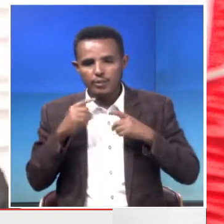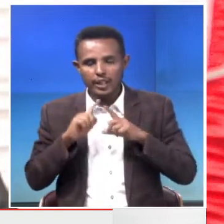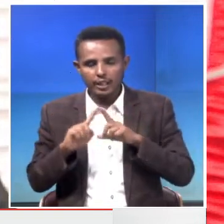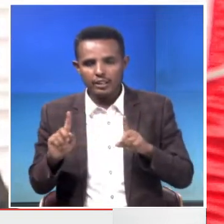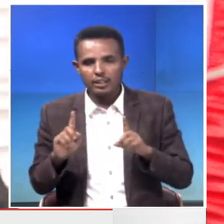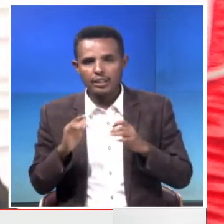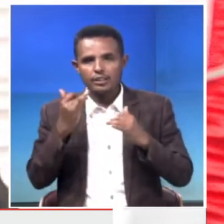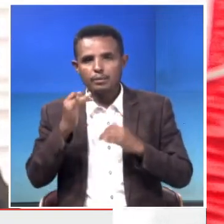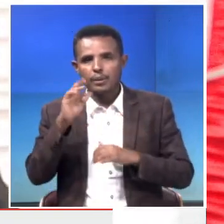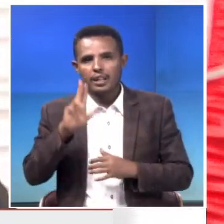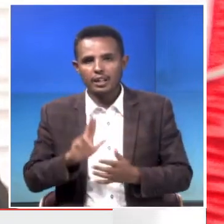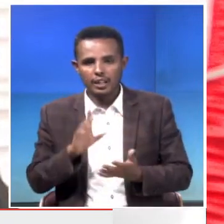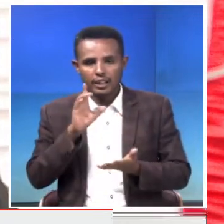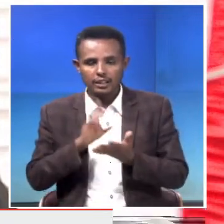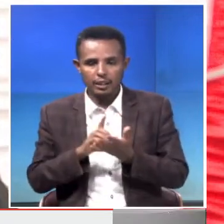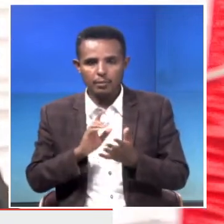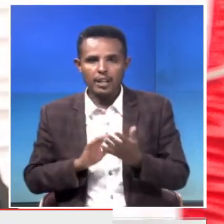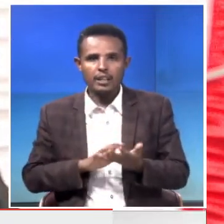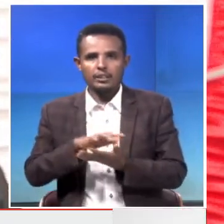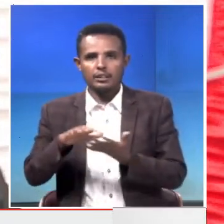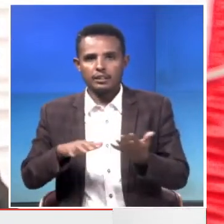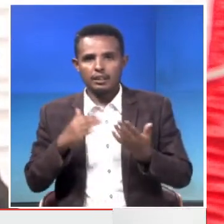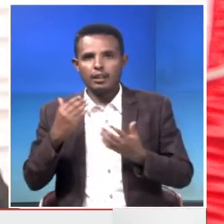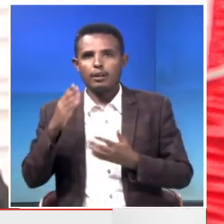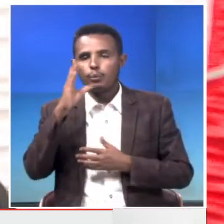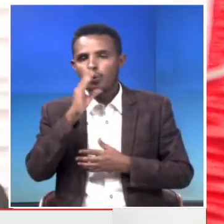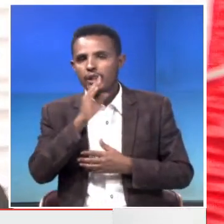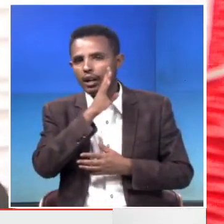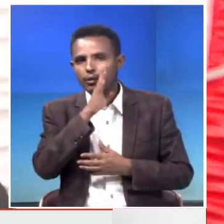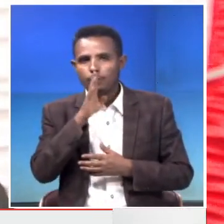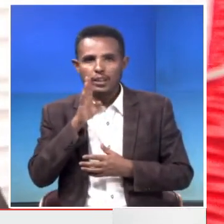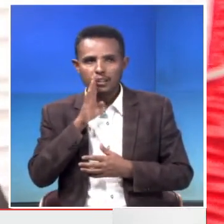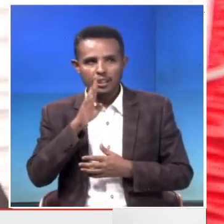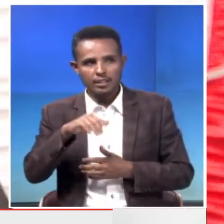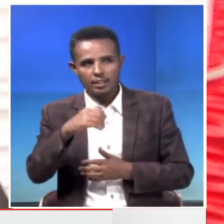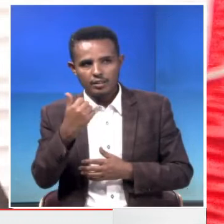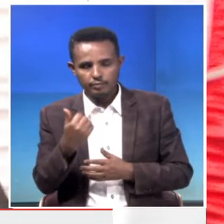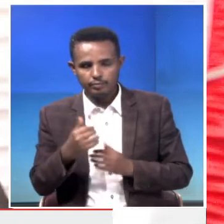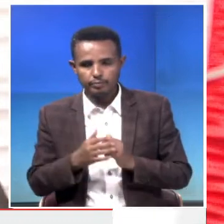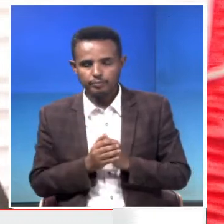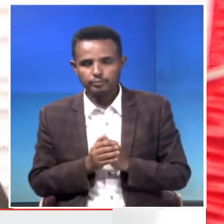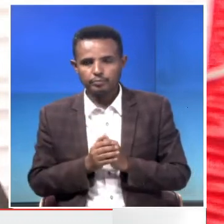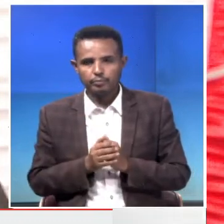ግን አሁን እንጅባራን ከተማ እየናጠ ያለ ወሬ አሉባልታ ሌላ ነገር።